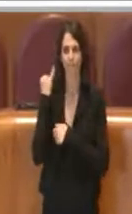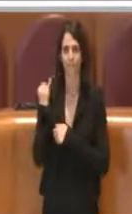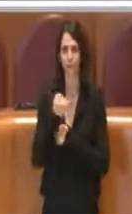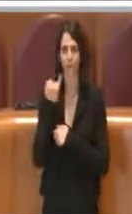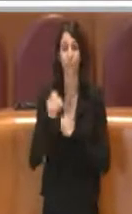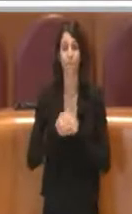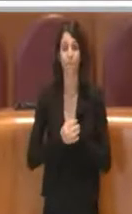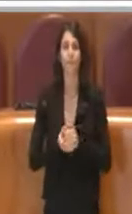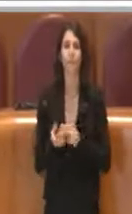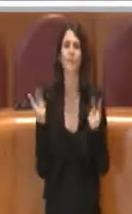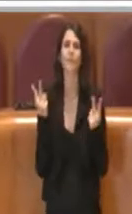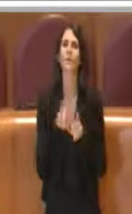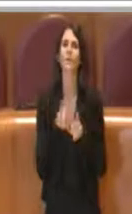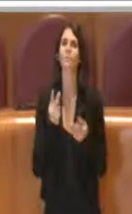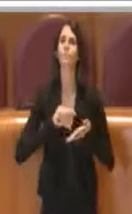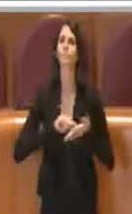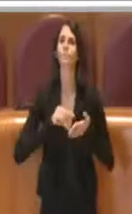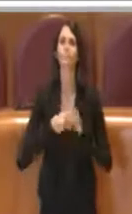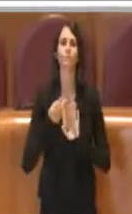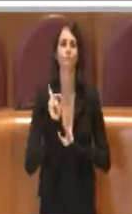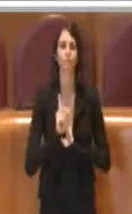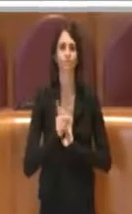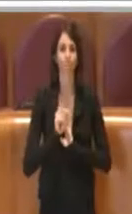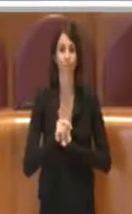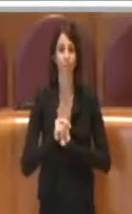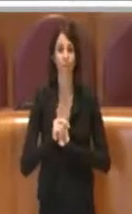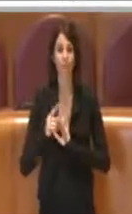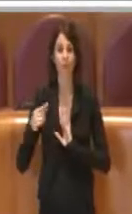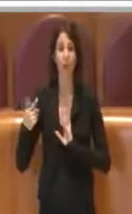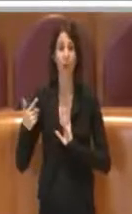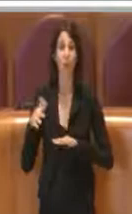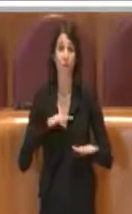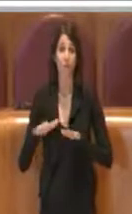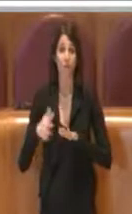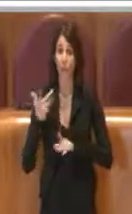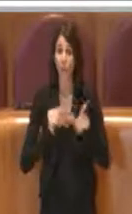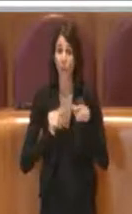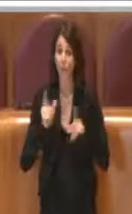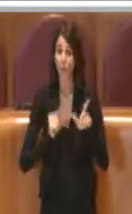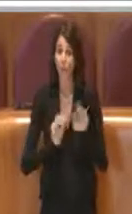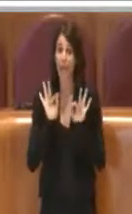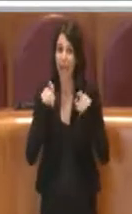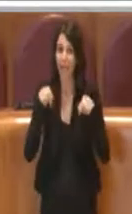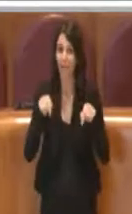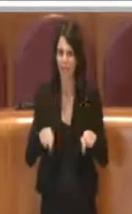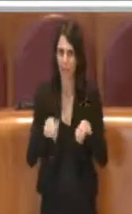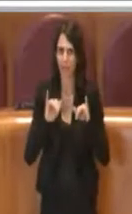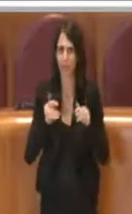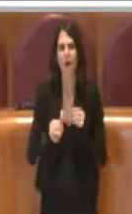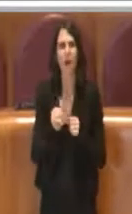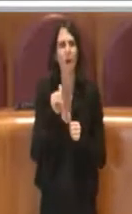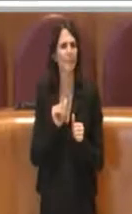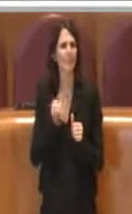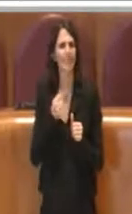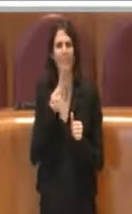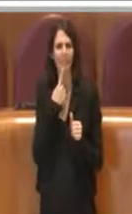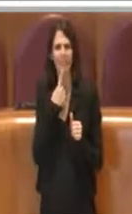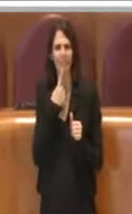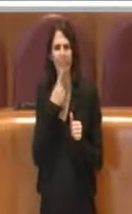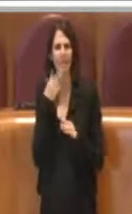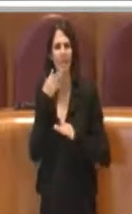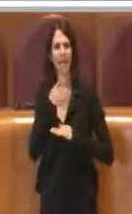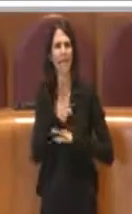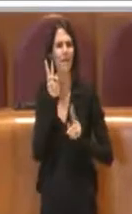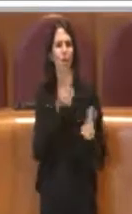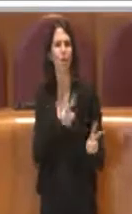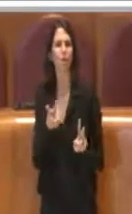problema è che fino all'arrivo del Movimento 5 Stelle nessuno si era mai curato di andare a verificare quello che stava succedendo nei